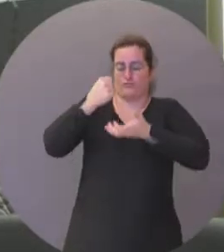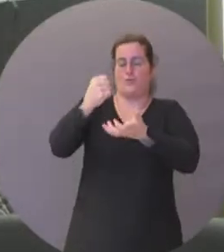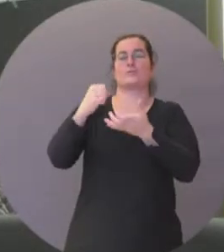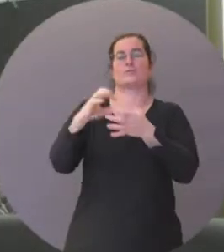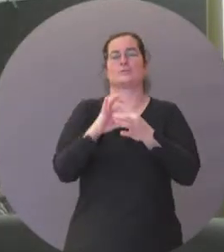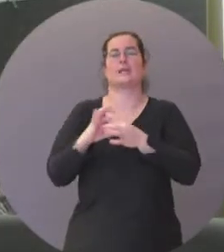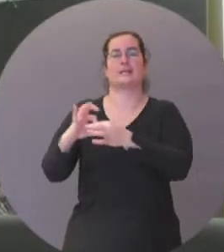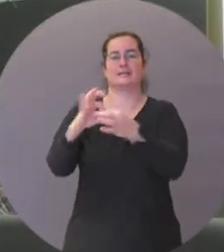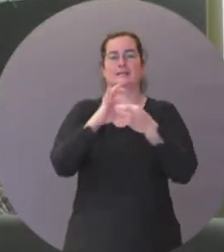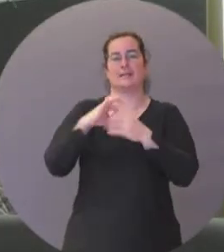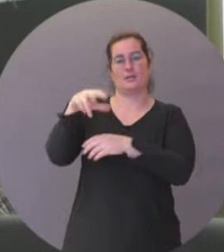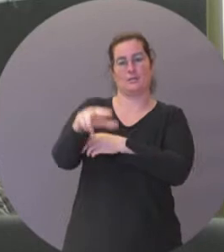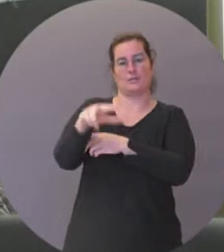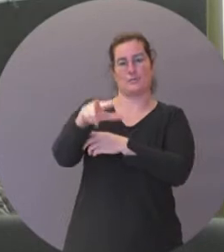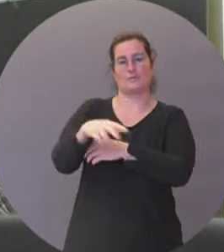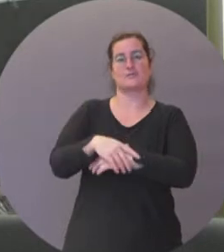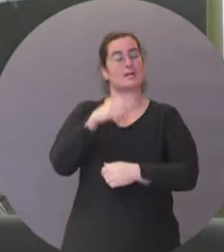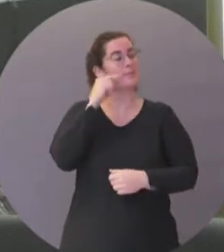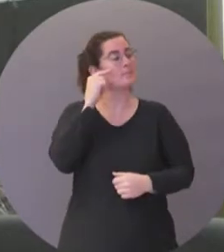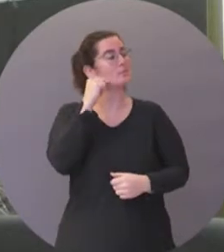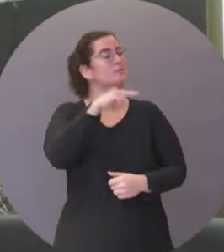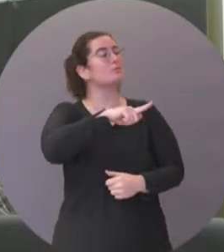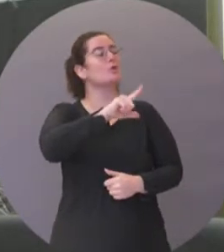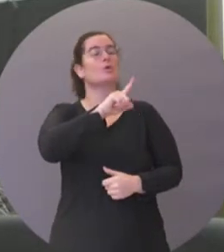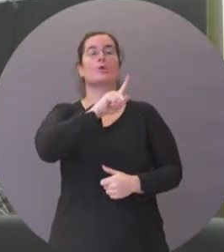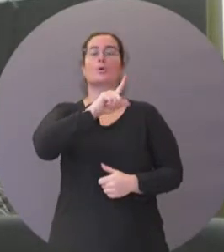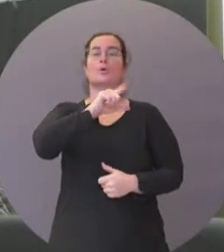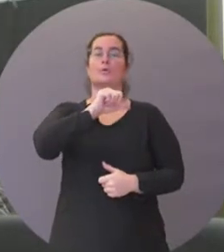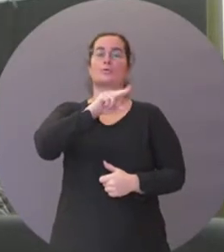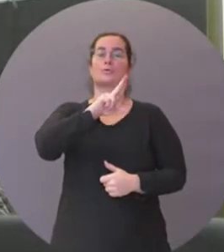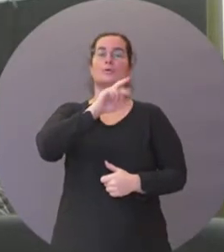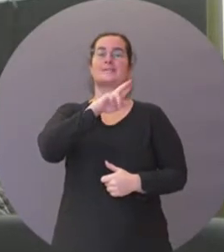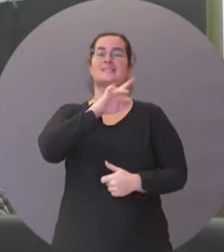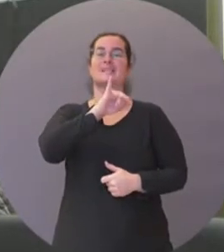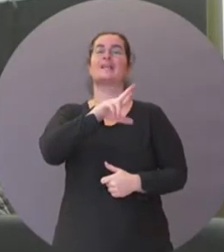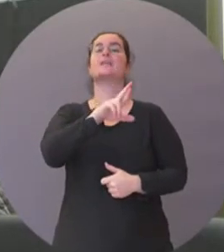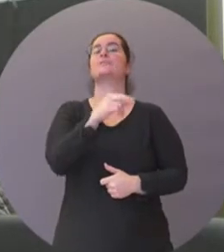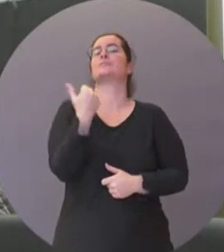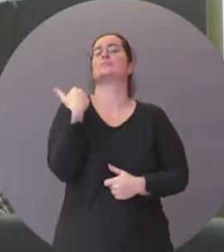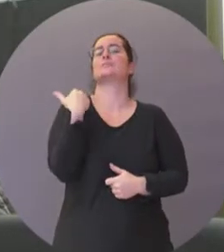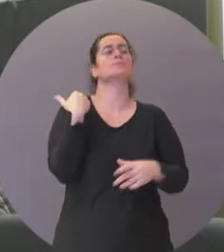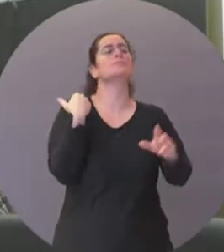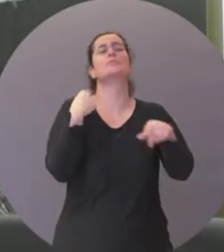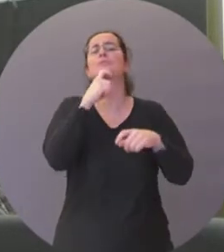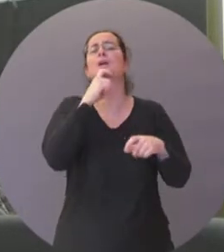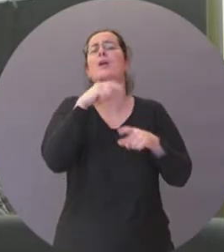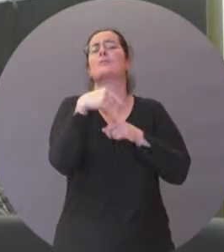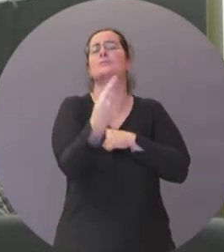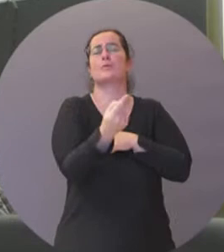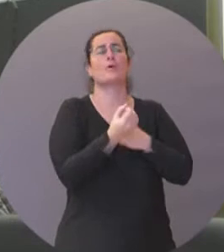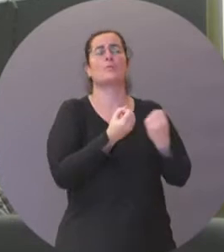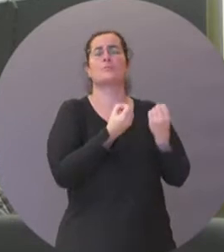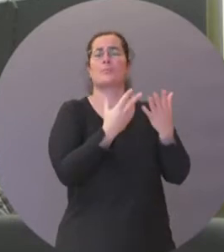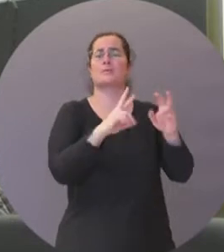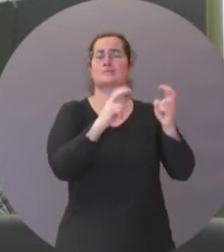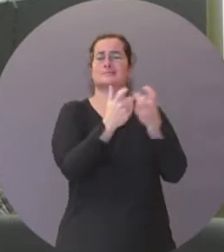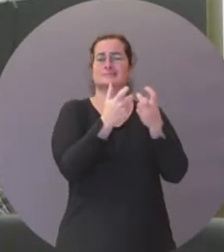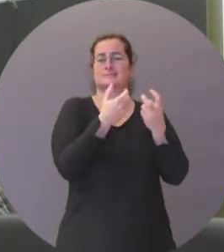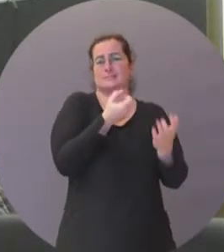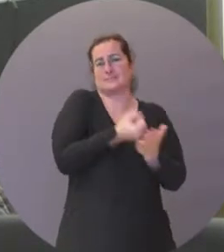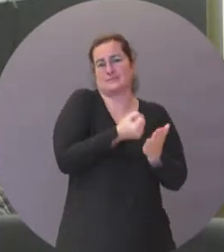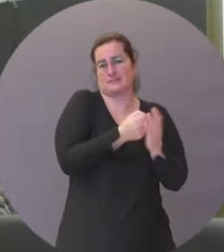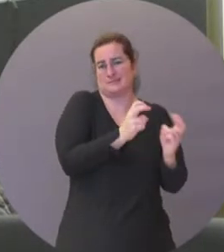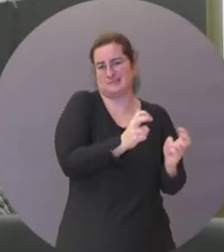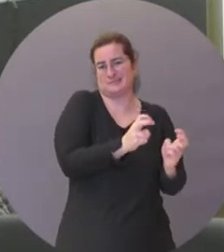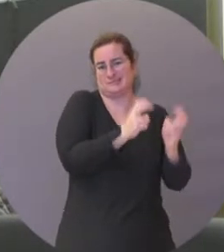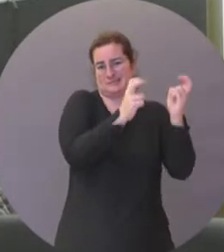et mon collègue André Gauthier vous proposera tout à l'heure d'augmenter les plafonds d'éligibilité afin de proposer ce filet de sécurité à